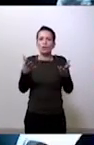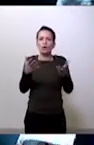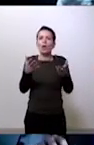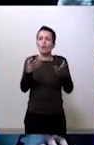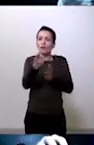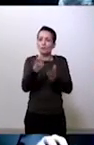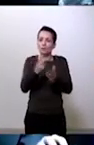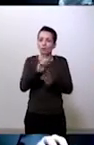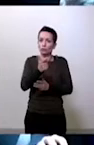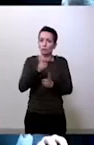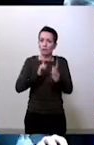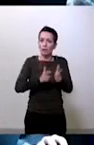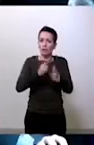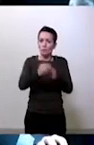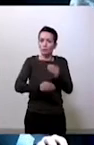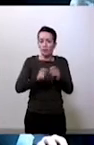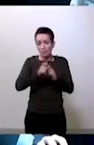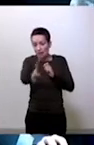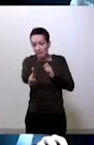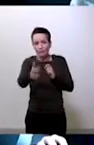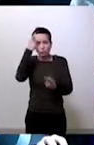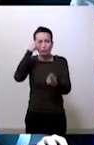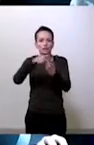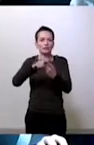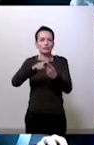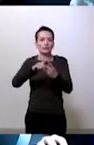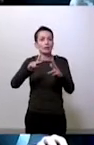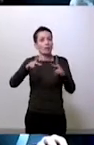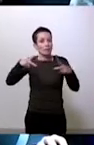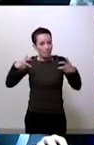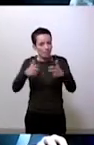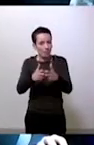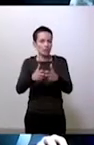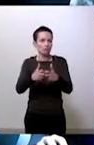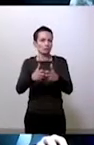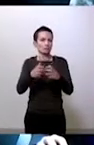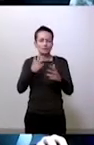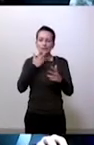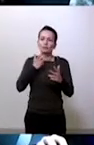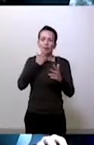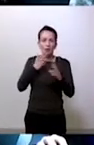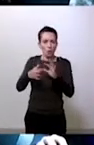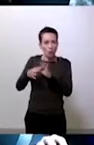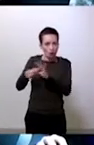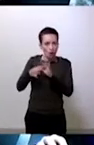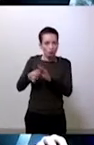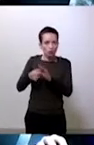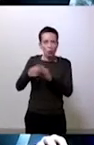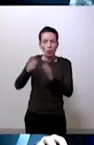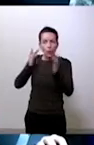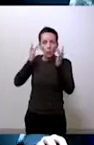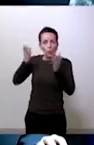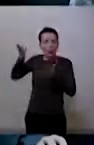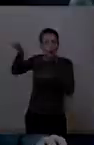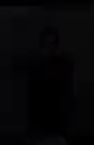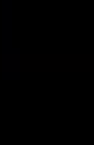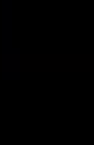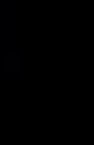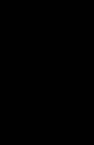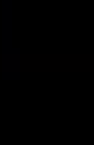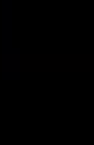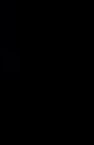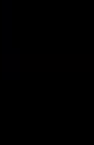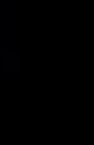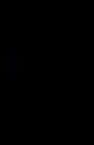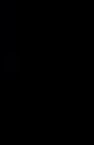mondiale, coïncide avec un objectif de paix, de relations entre les citoyens, de dialogue interculturel, de rapprochement des peuples.